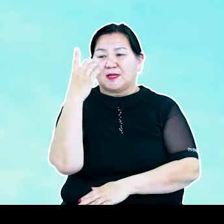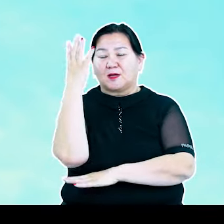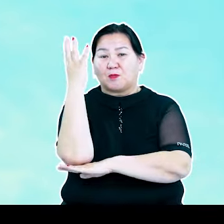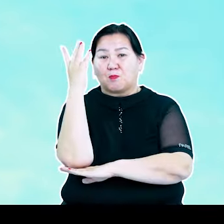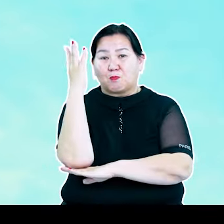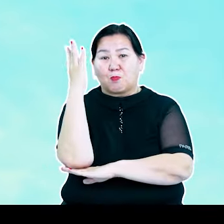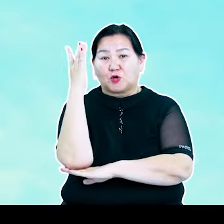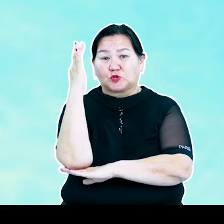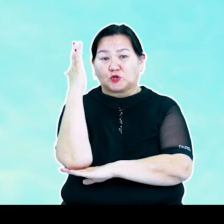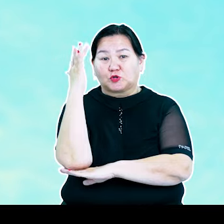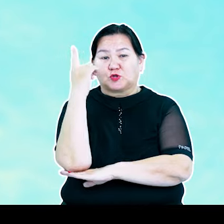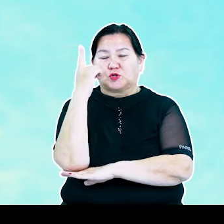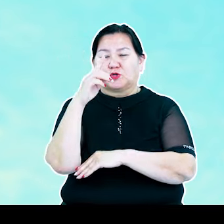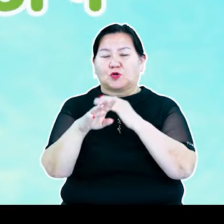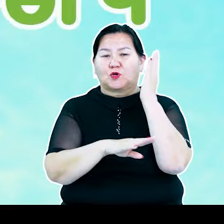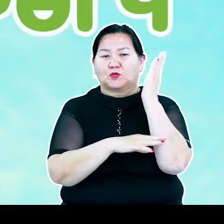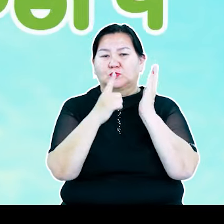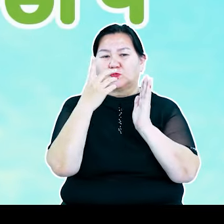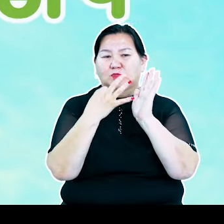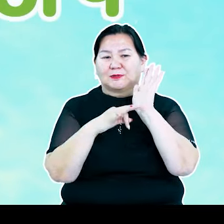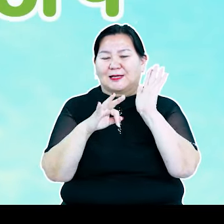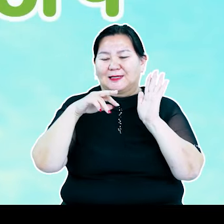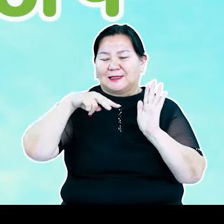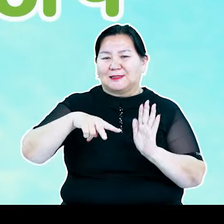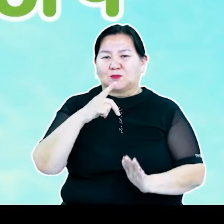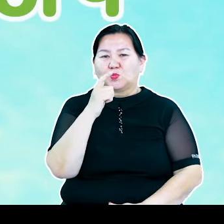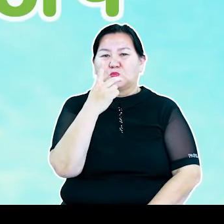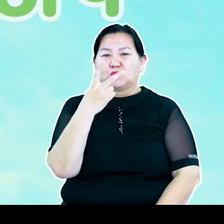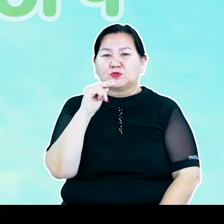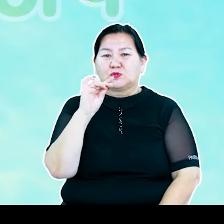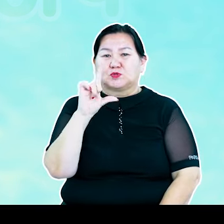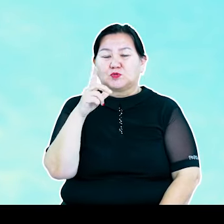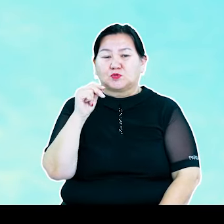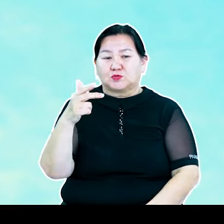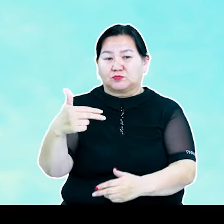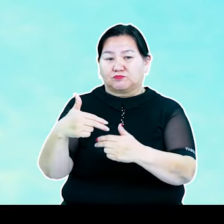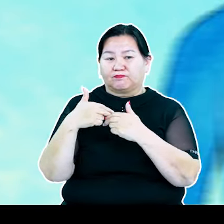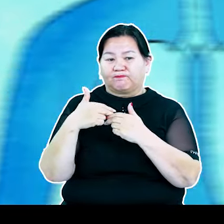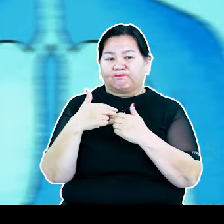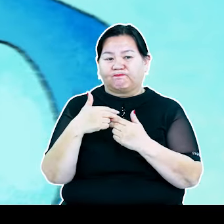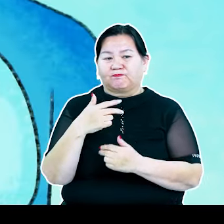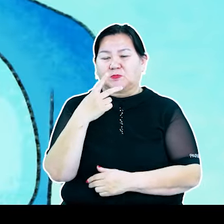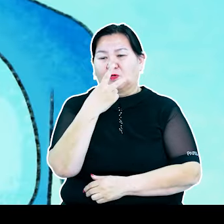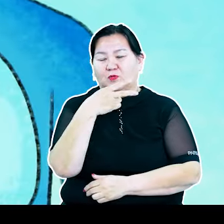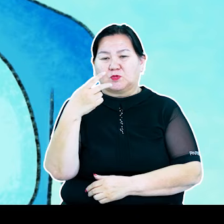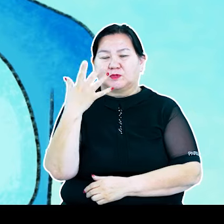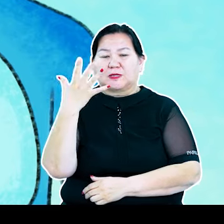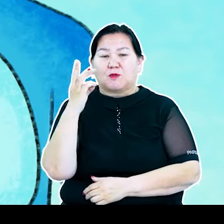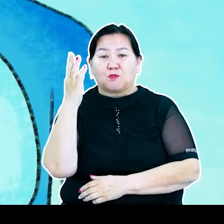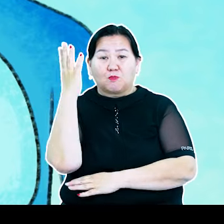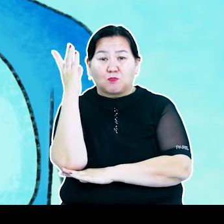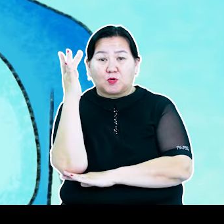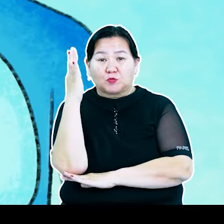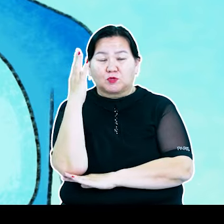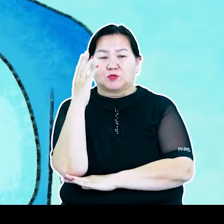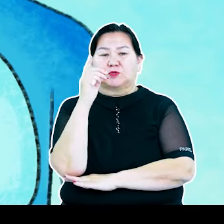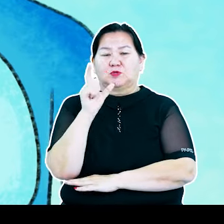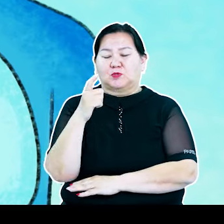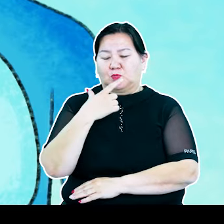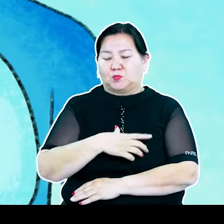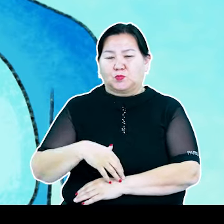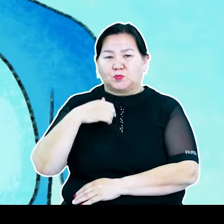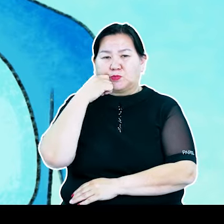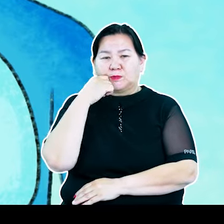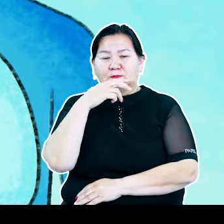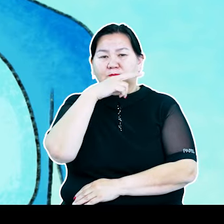Нэг мод хоногт 180 литр хүчил төрөгч ялгаруулдаг. 2-5 мод нэг хүний хоногийн хүчил төрөгчийн